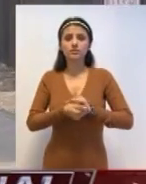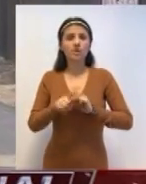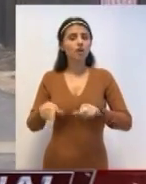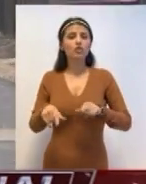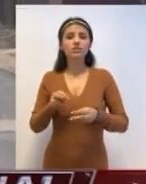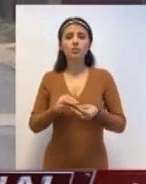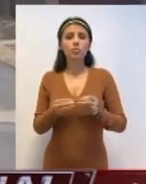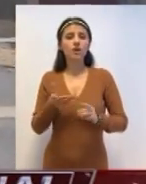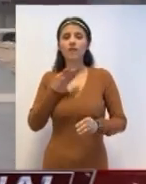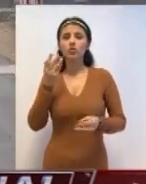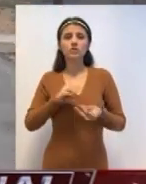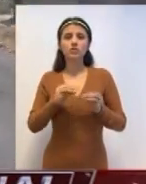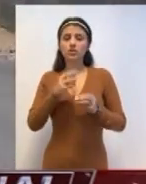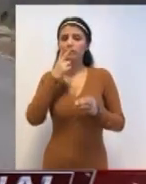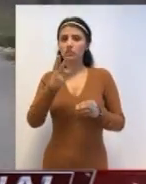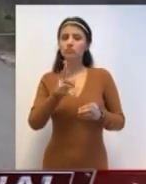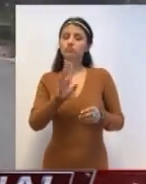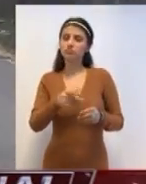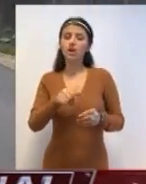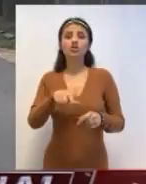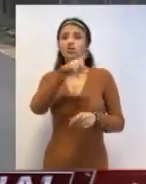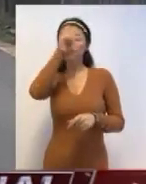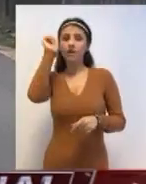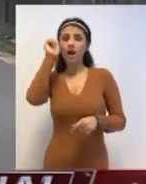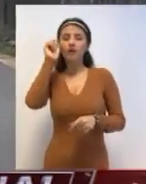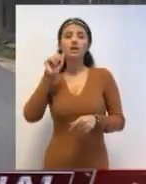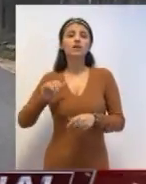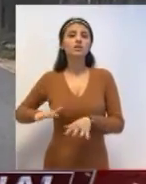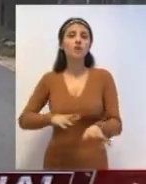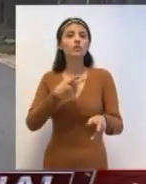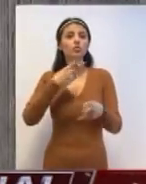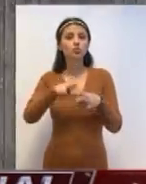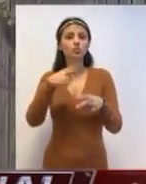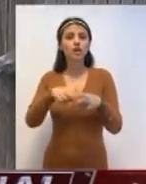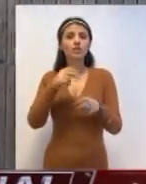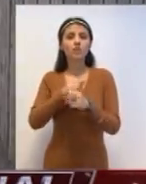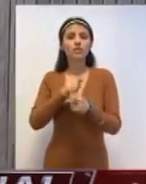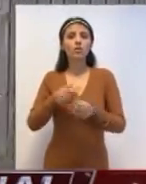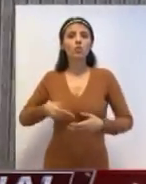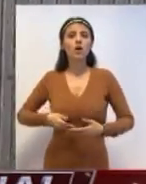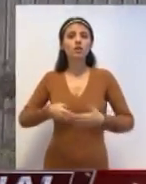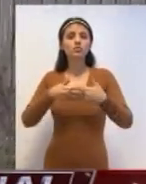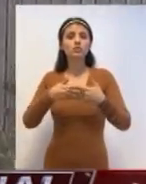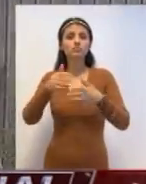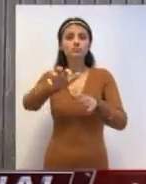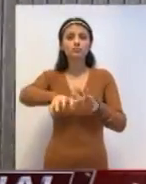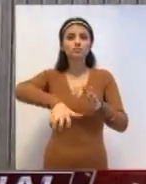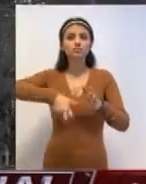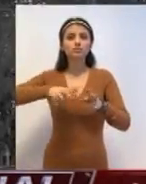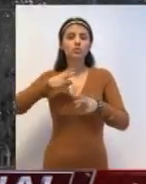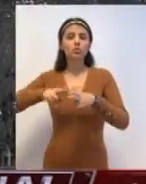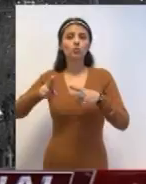colmatării albiei. Nici această problemă nu a fost trecută cu vederea. În această vară, albiile au fost curățate și decolmatate cu